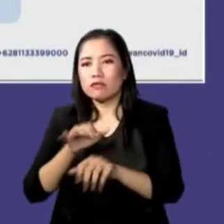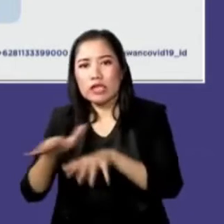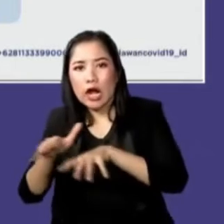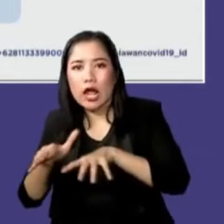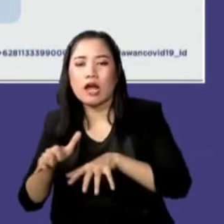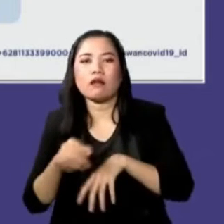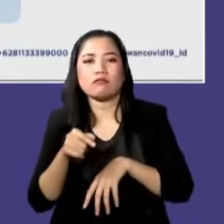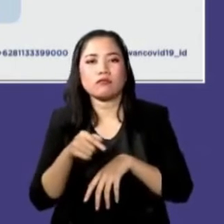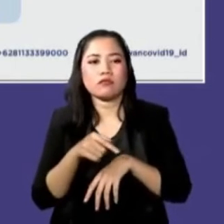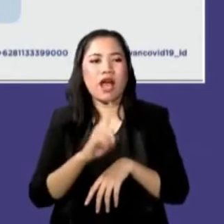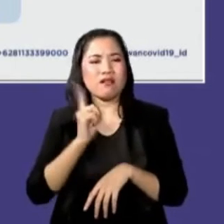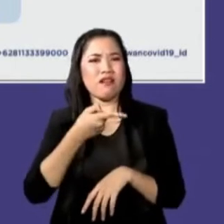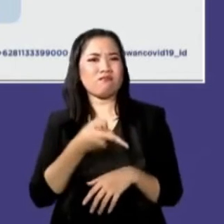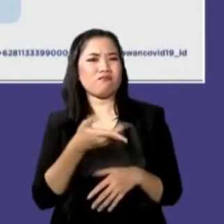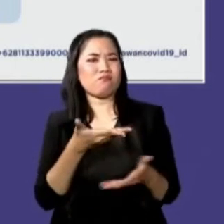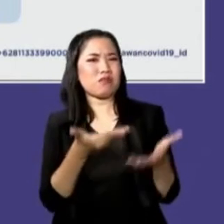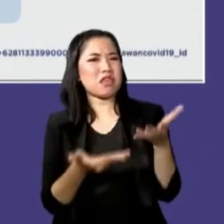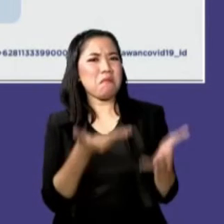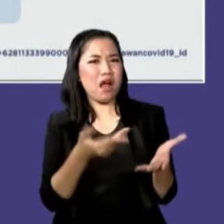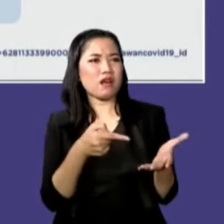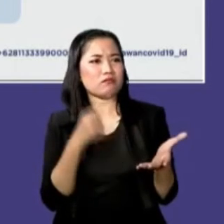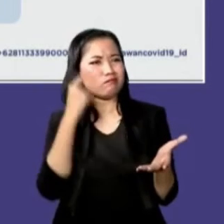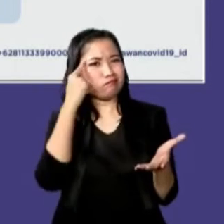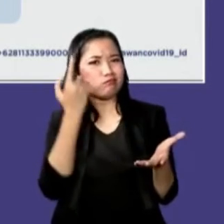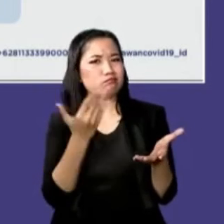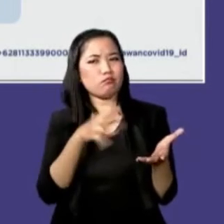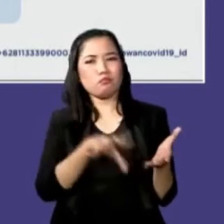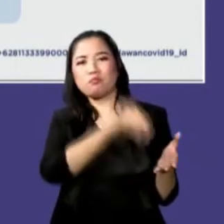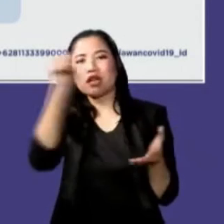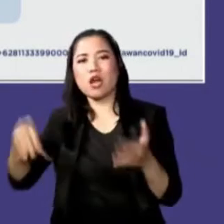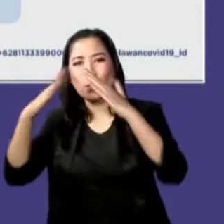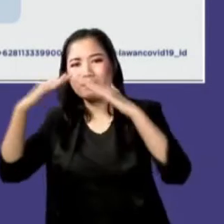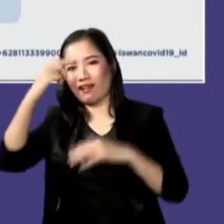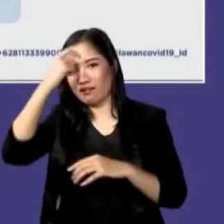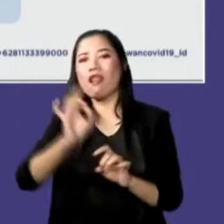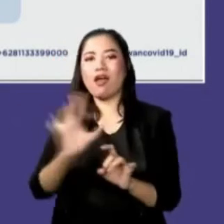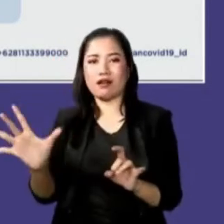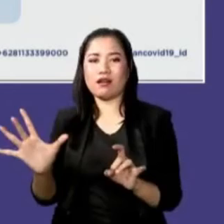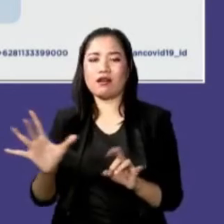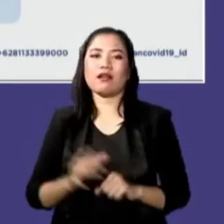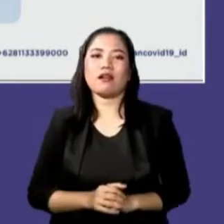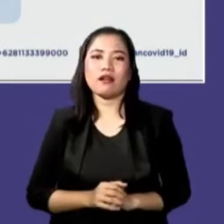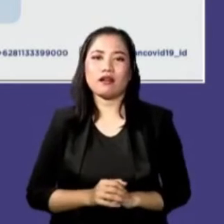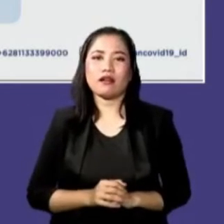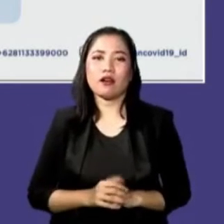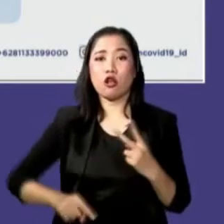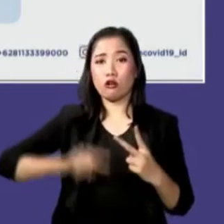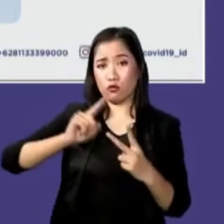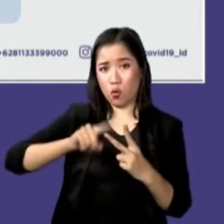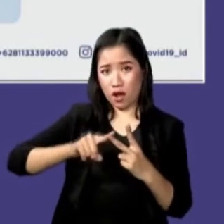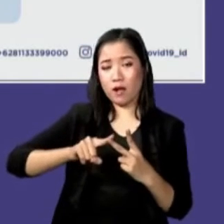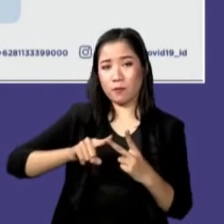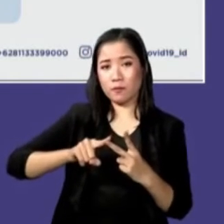demikian, agar mempertimbangkan dipindahkan ke rumah sakit rujukan lain yang terdekat. Kedua,